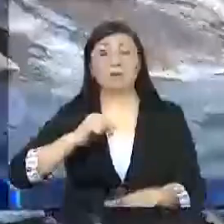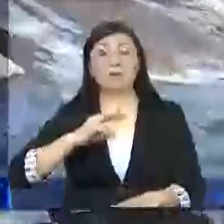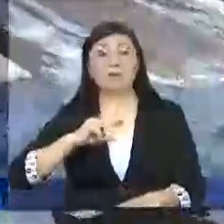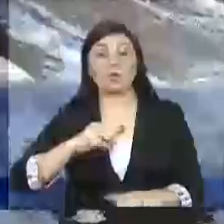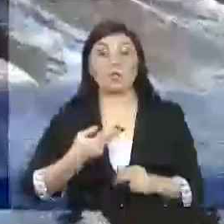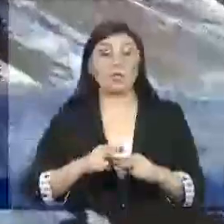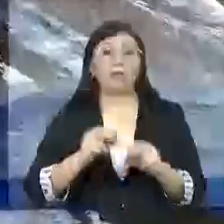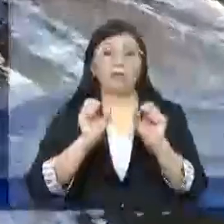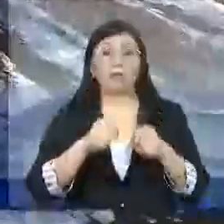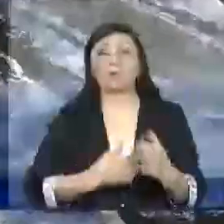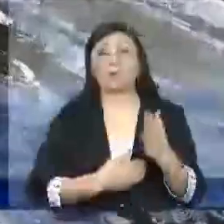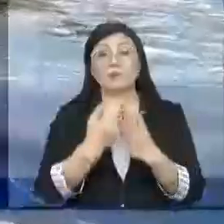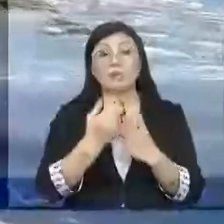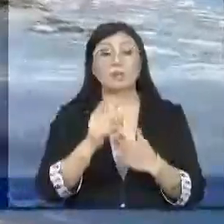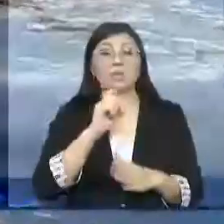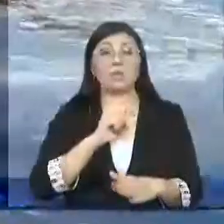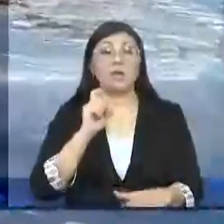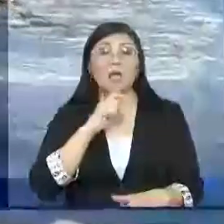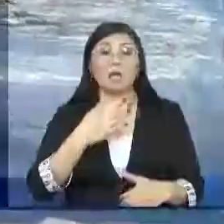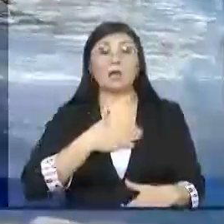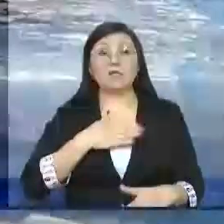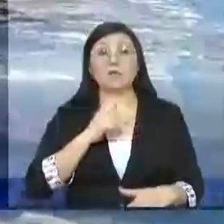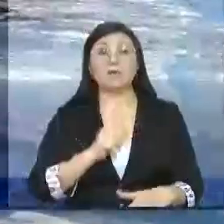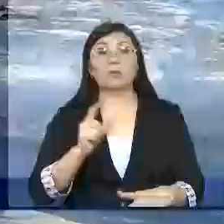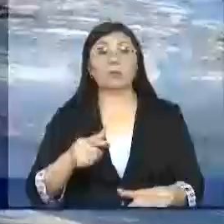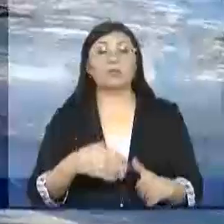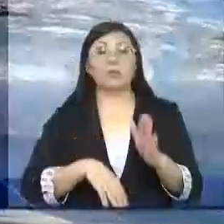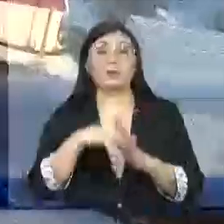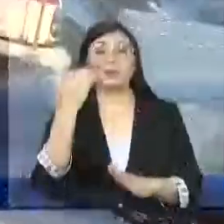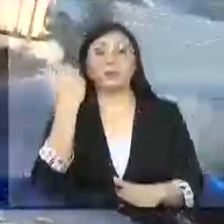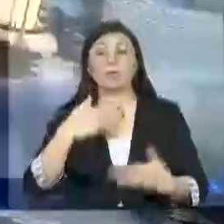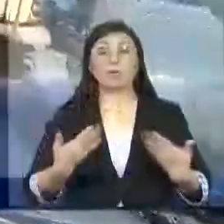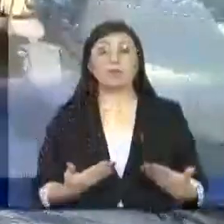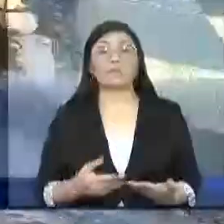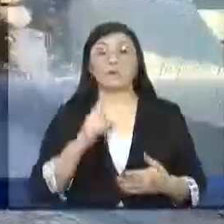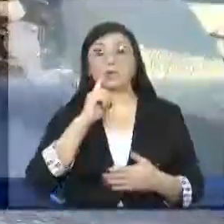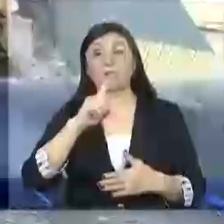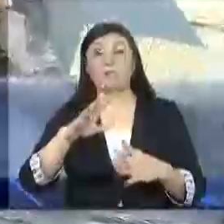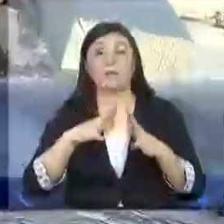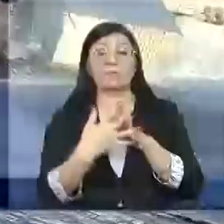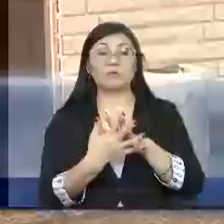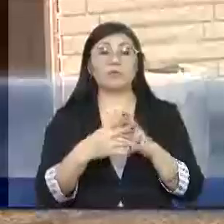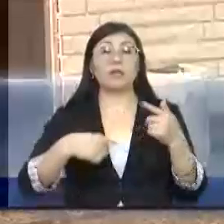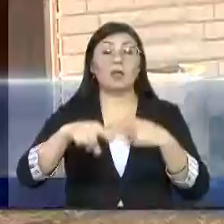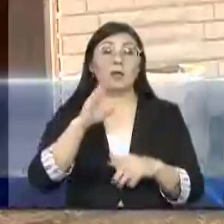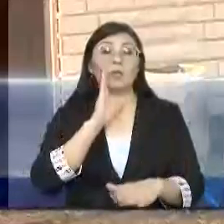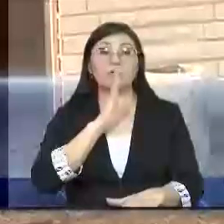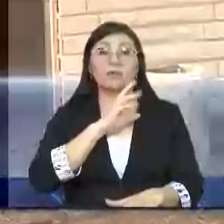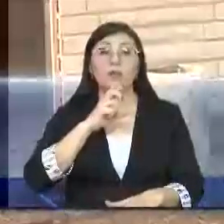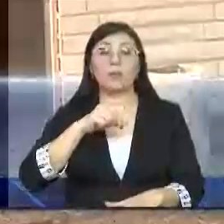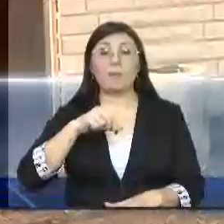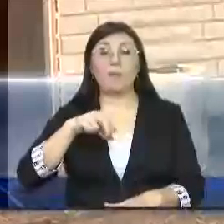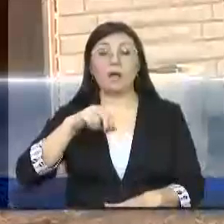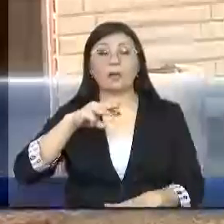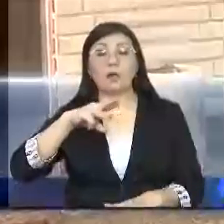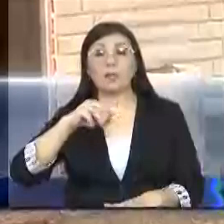степени способствует повышению числа экономически активного населения, улучшению качества жизни в глубинке. Бизнес-вумен из Бадамши Венера Минжасарова